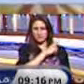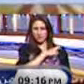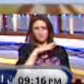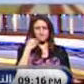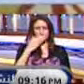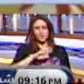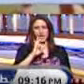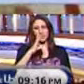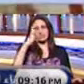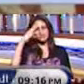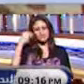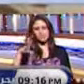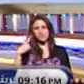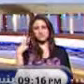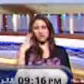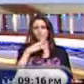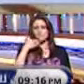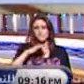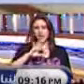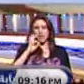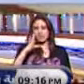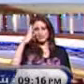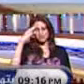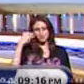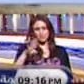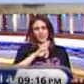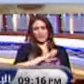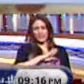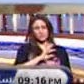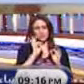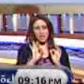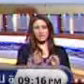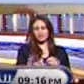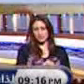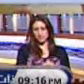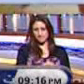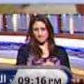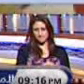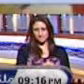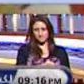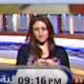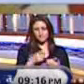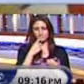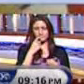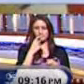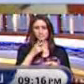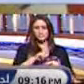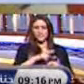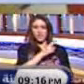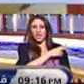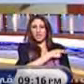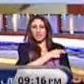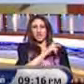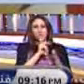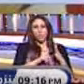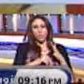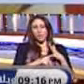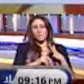ما بنكرمش ضباطنا، ضباط أبناء القوات المسلحة، وللأسف العسكريين محنشين في